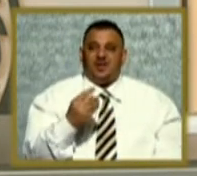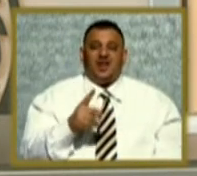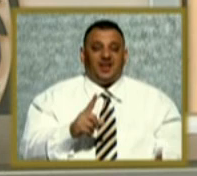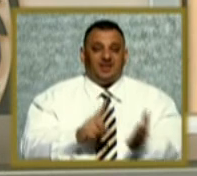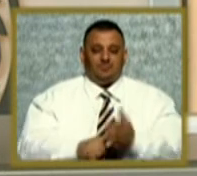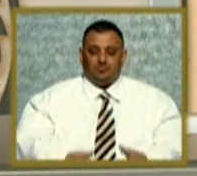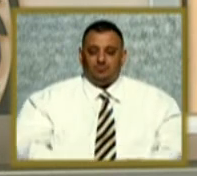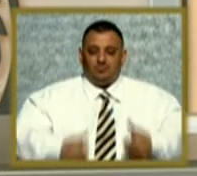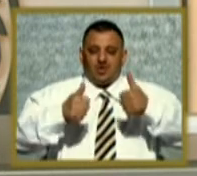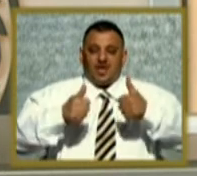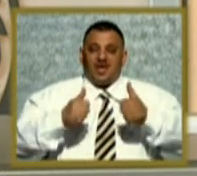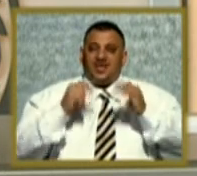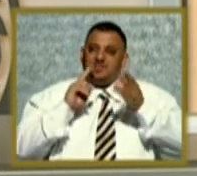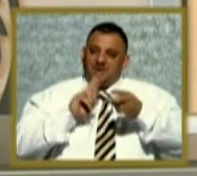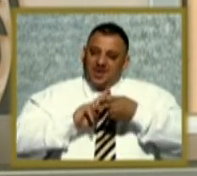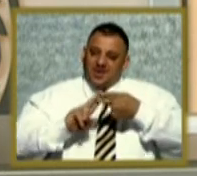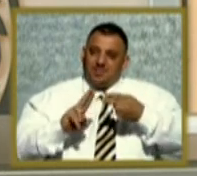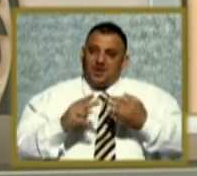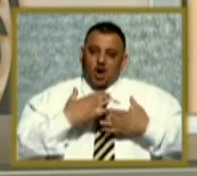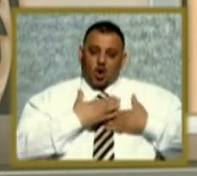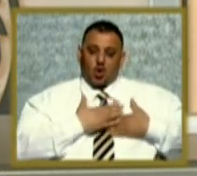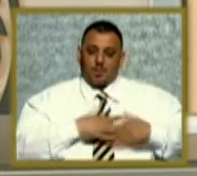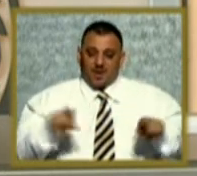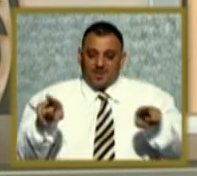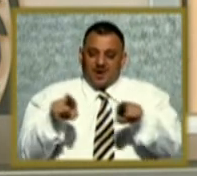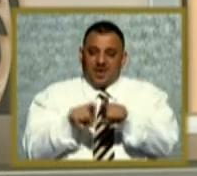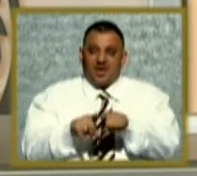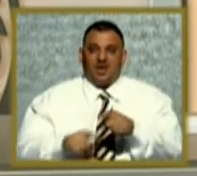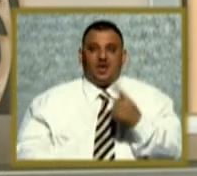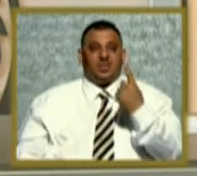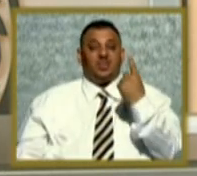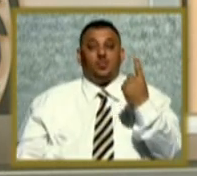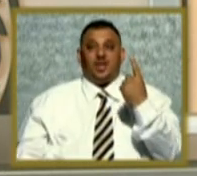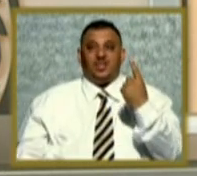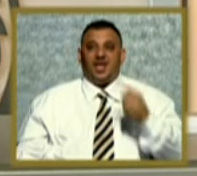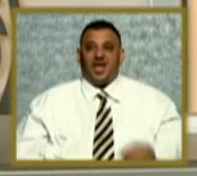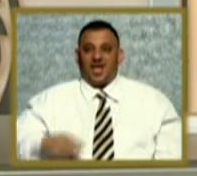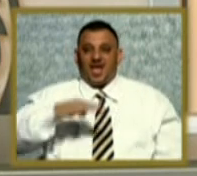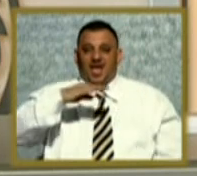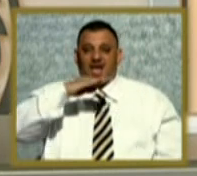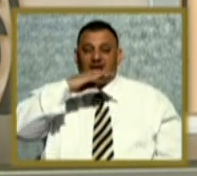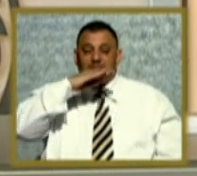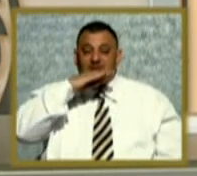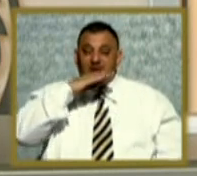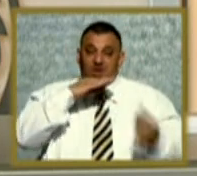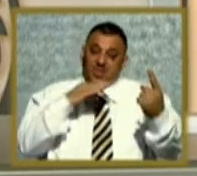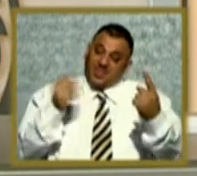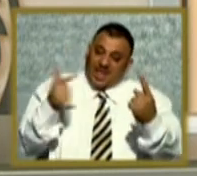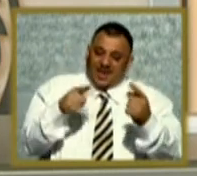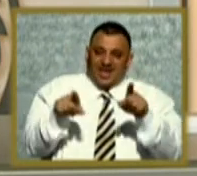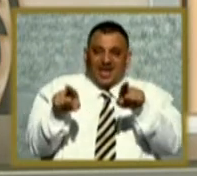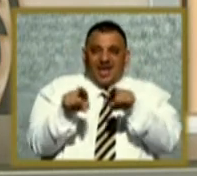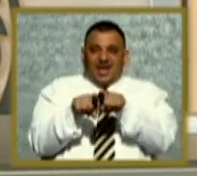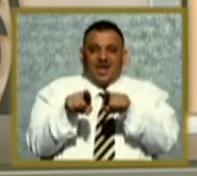ستتأكد وتترسخ وتكرس المحبة في نفوسهم تجاهك، وهذا للوالد قبلك أنت، حتى يكون إن شاء